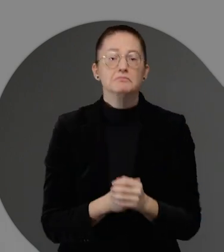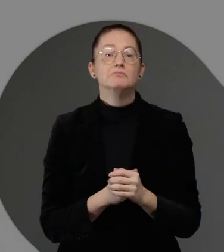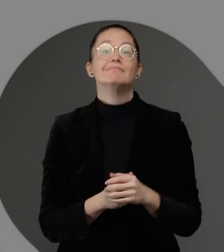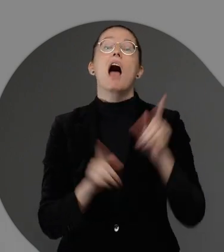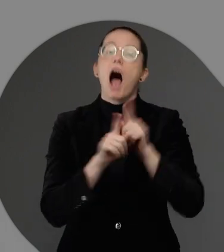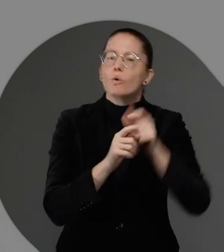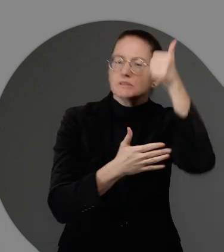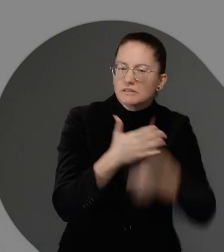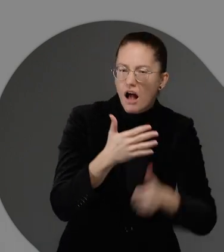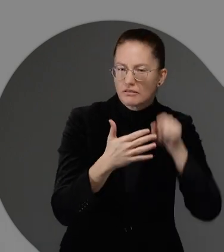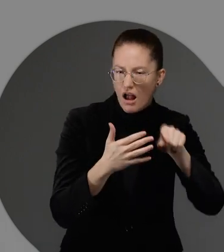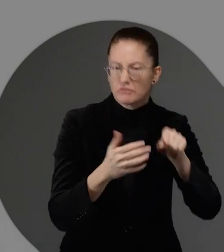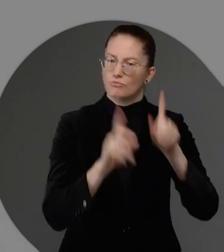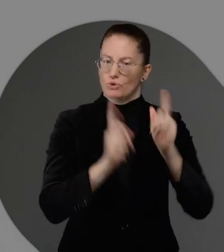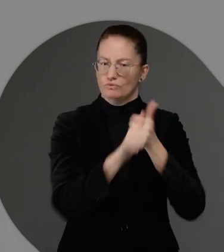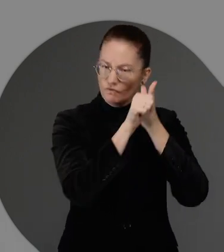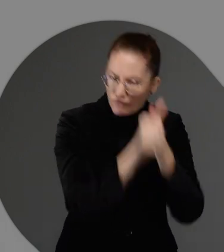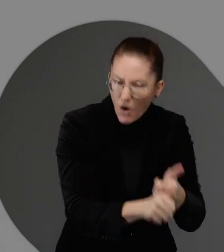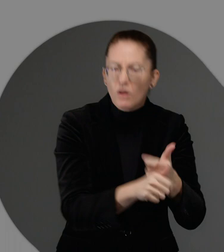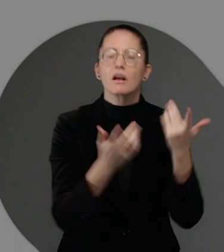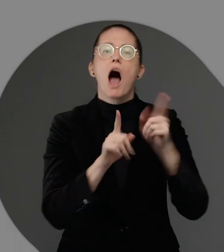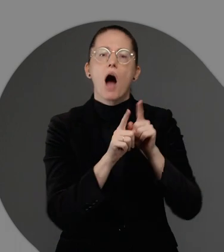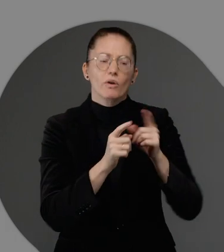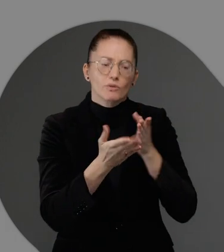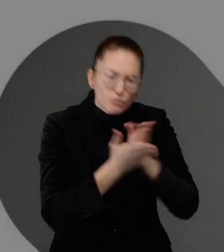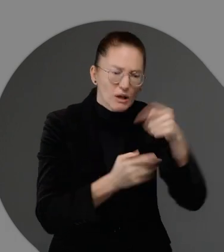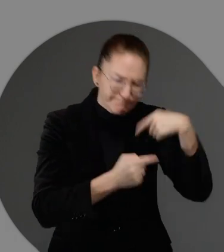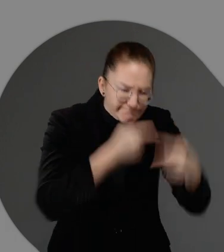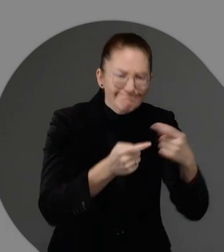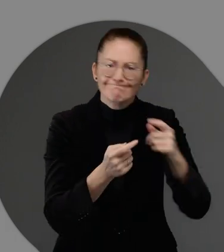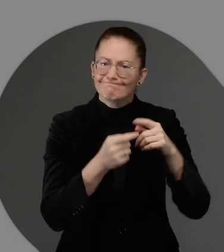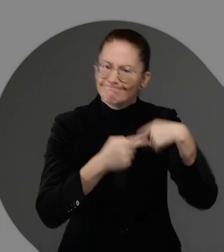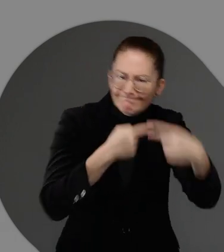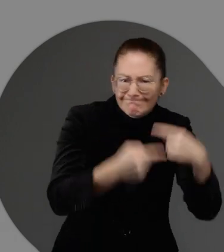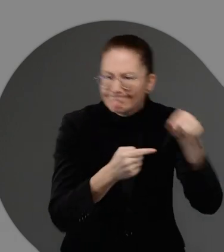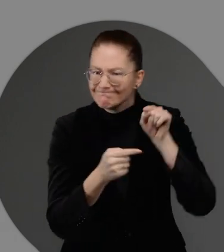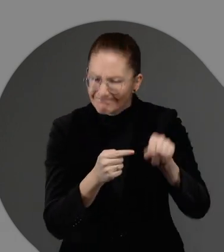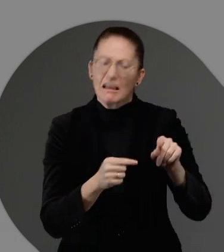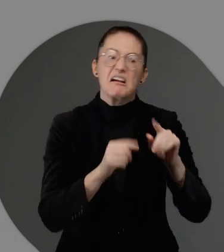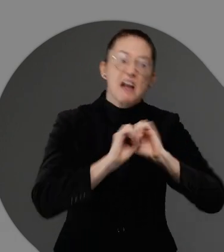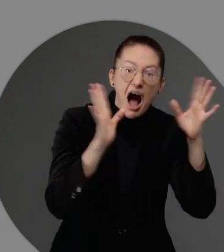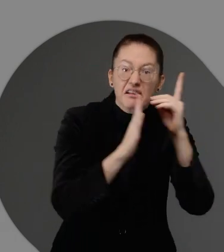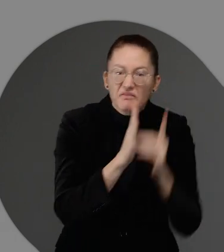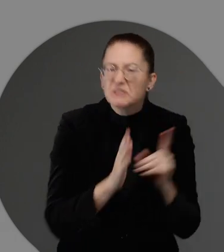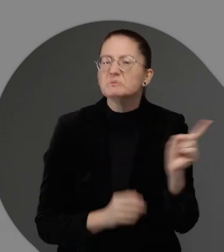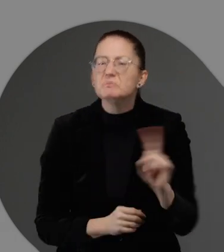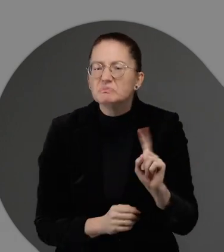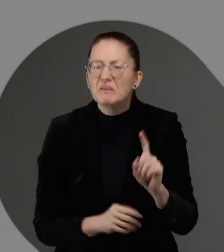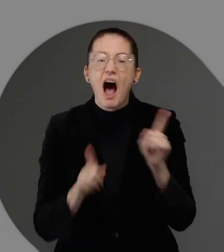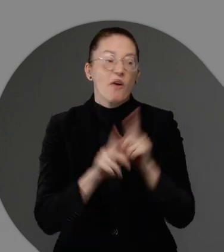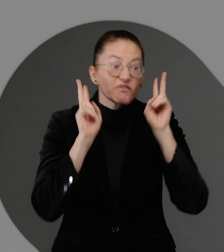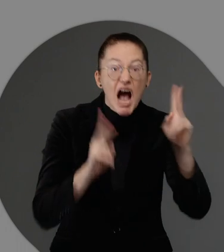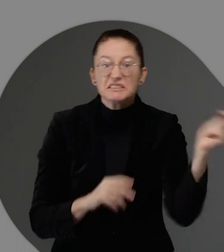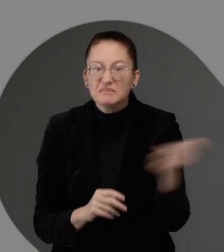an die man sich halten muss, und die Durchsetzungsverfahren sind nicht exakt ausdefiniert. Es gibt oft keine wirklichen Sanktionen. Das